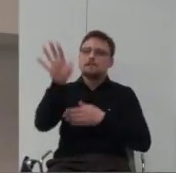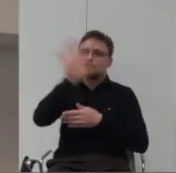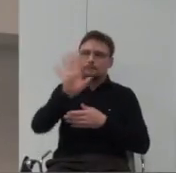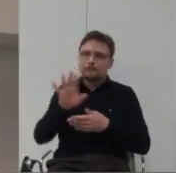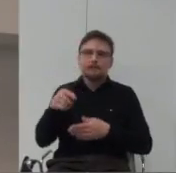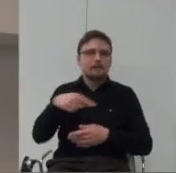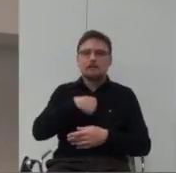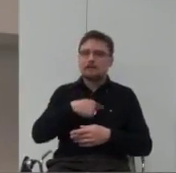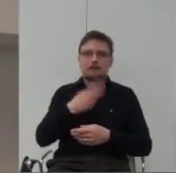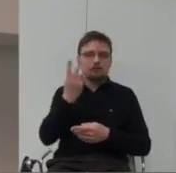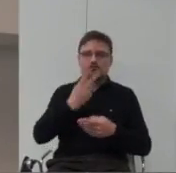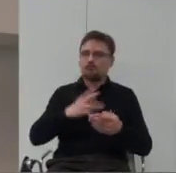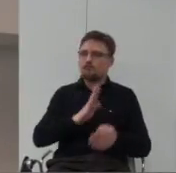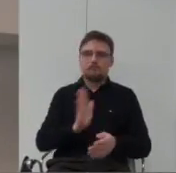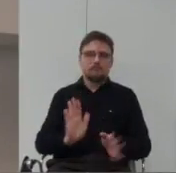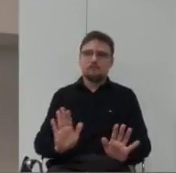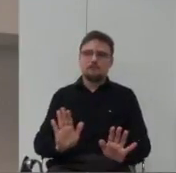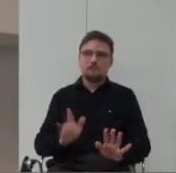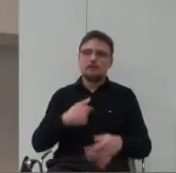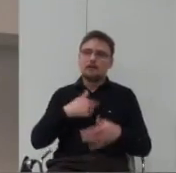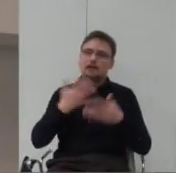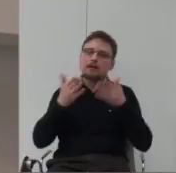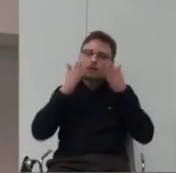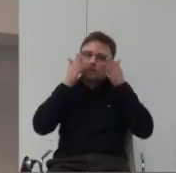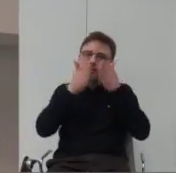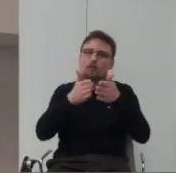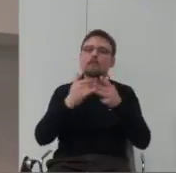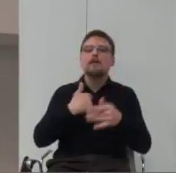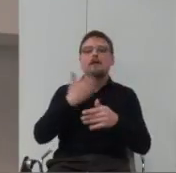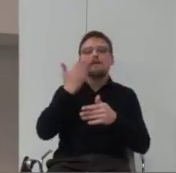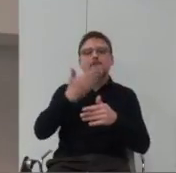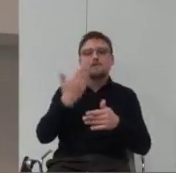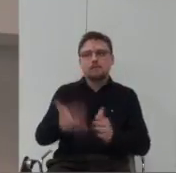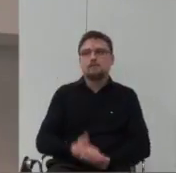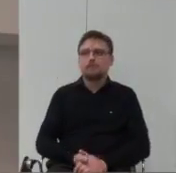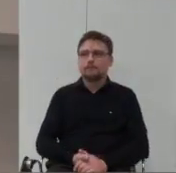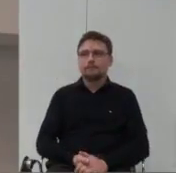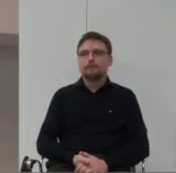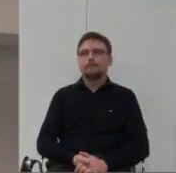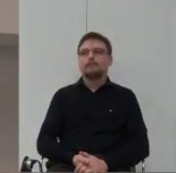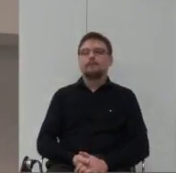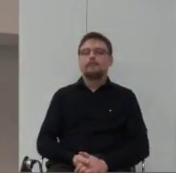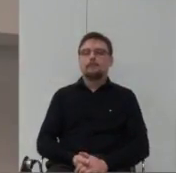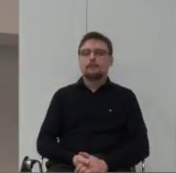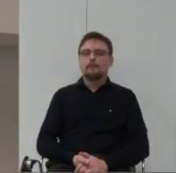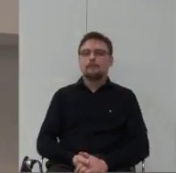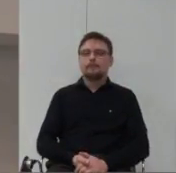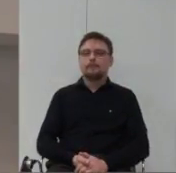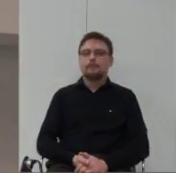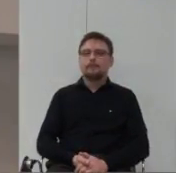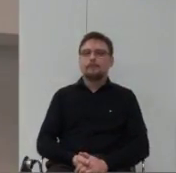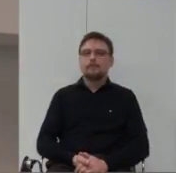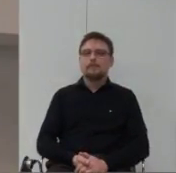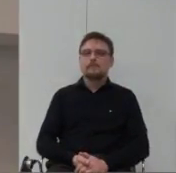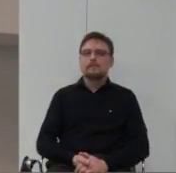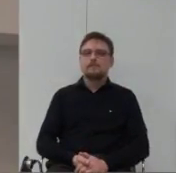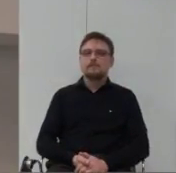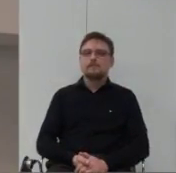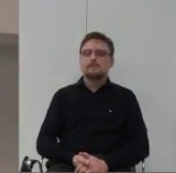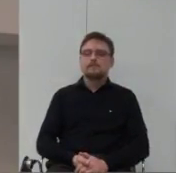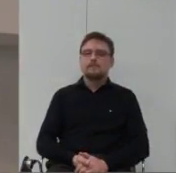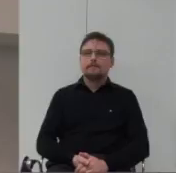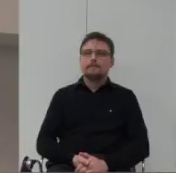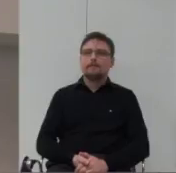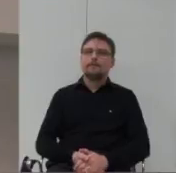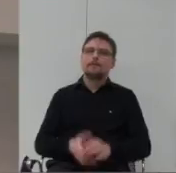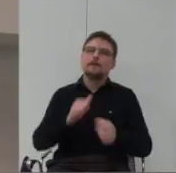bo tak, Państwo możecie sobie czytać, ja nie będę czytał tego, co jest na slajdach, natomiast chciałbym się skupić tutaj w tym, co chciałbym